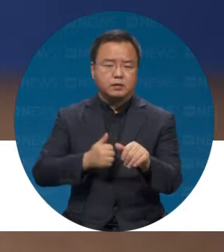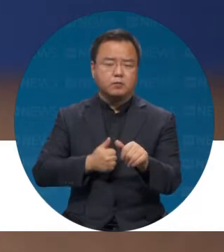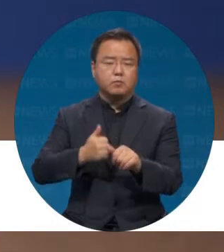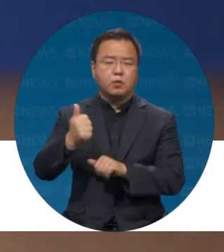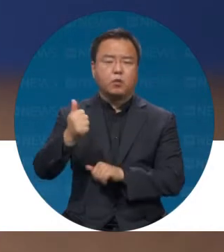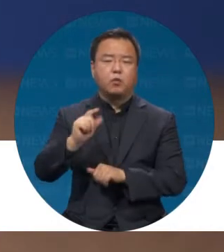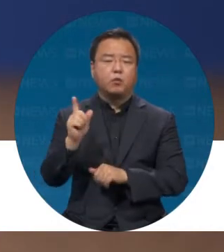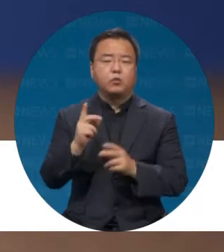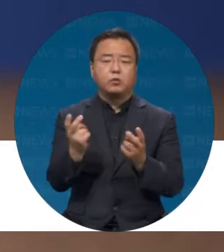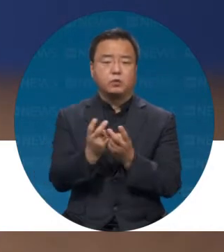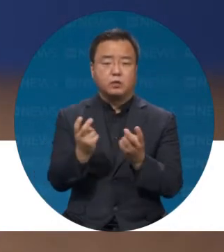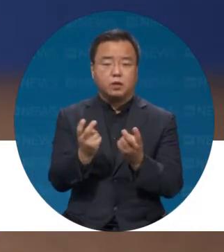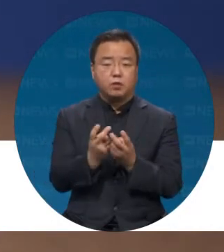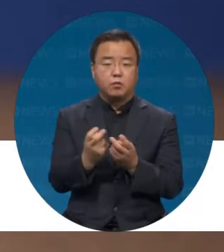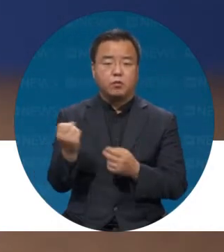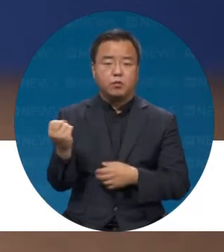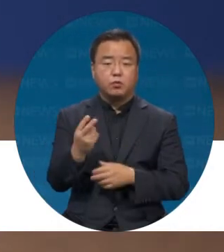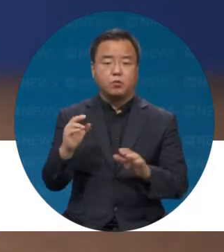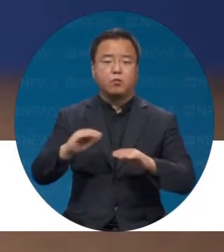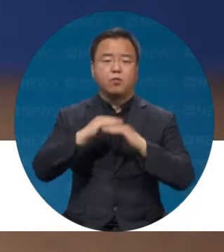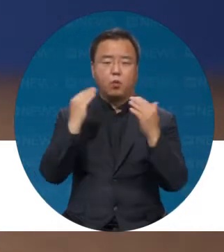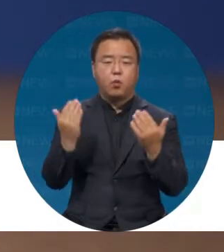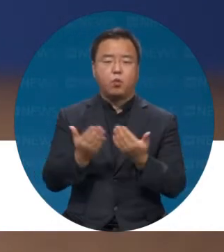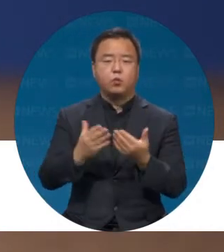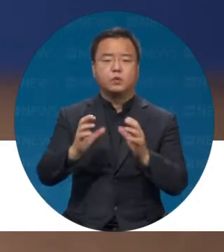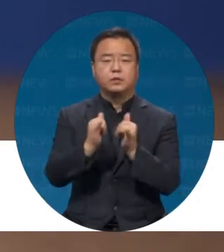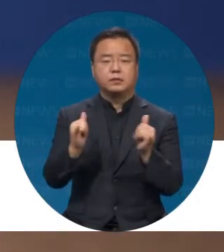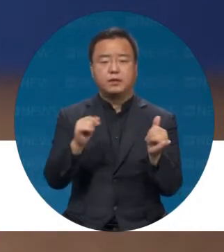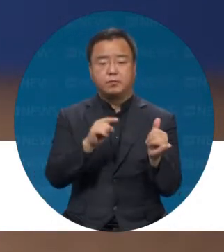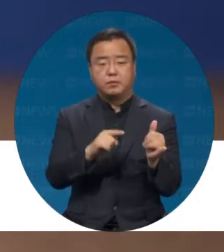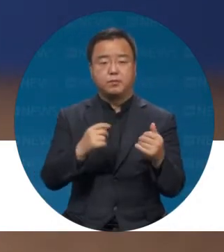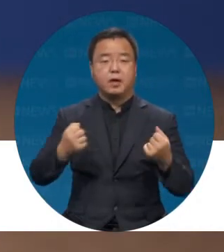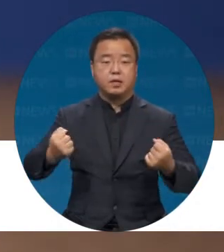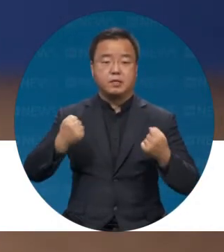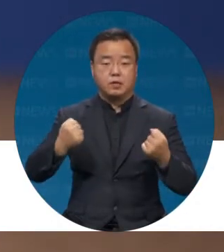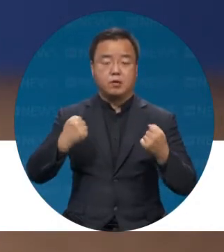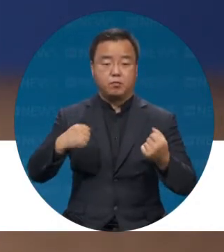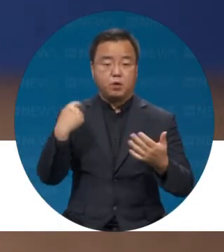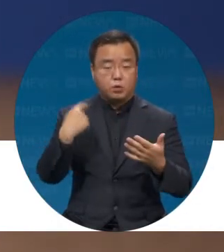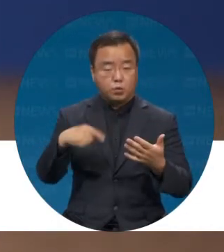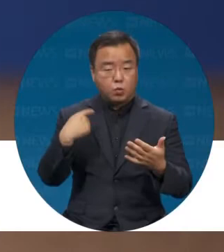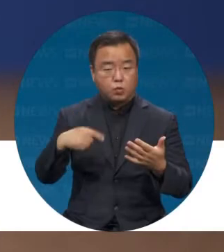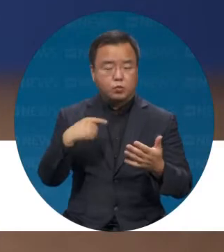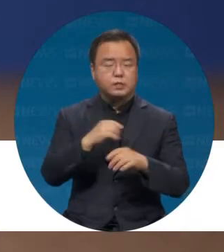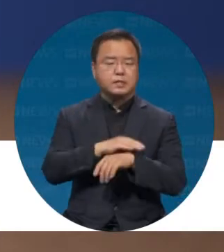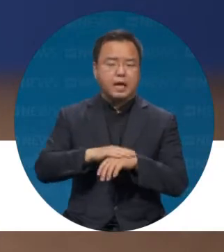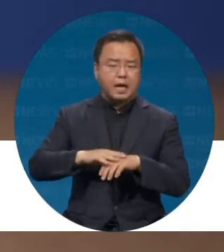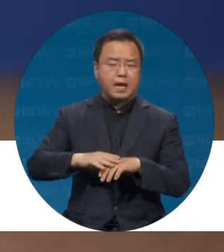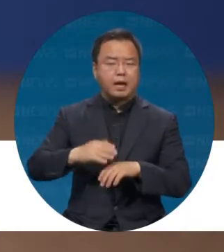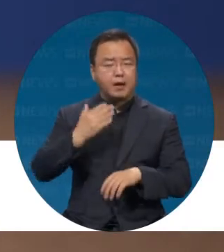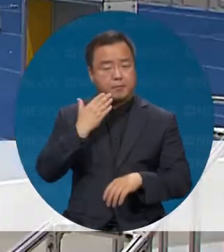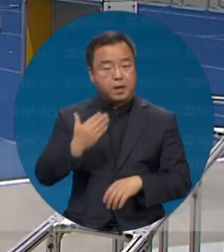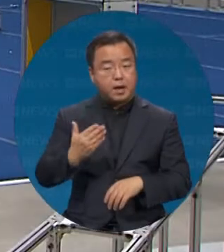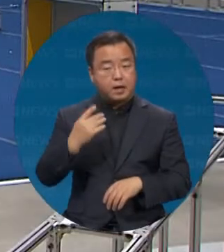극복하면서 모든 인류에게 건강 교육을 잘 제대로 시킬 것입니다.